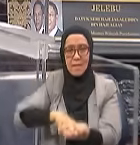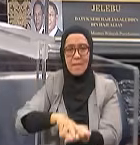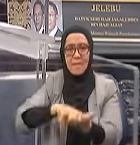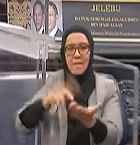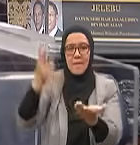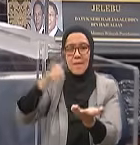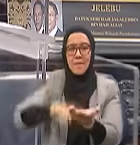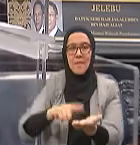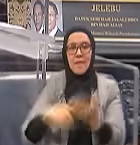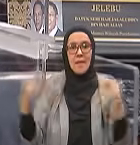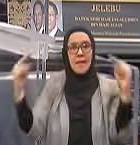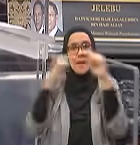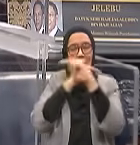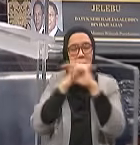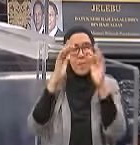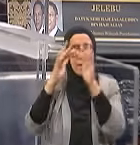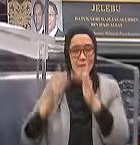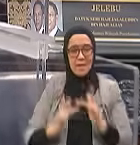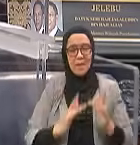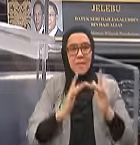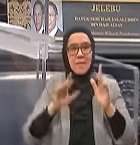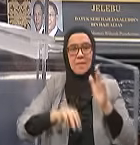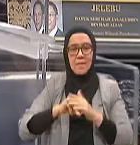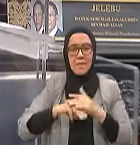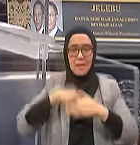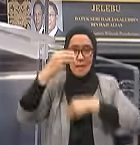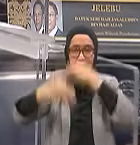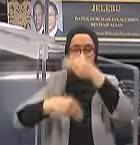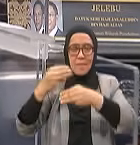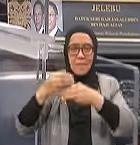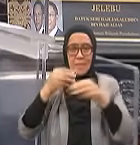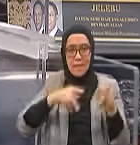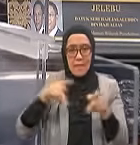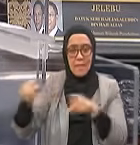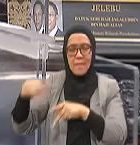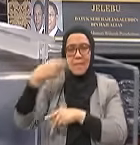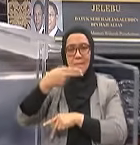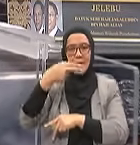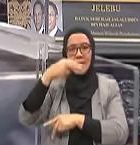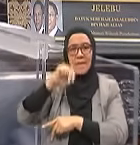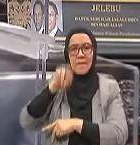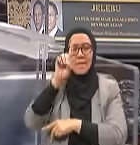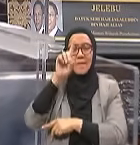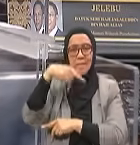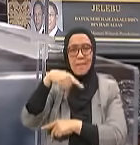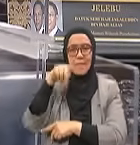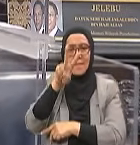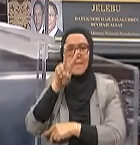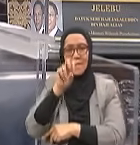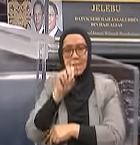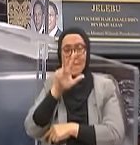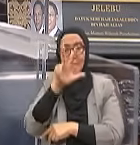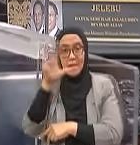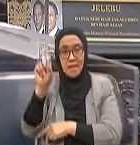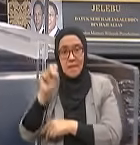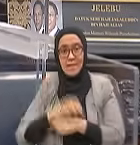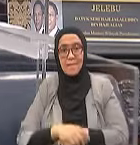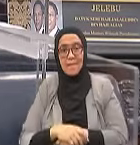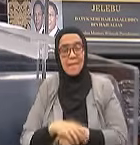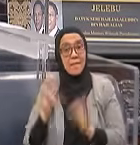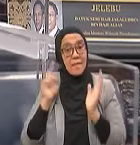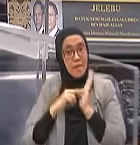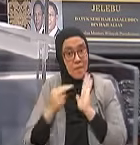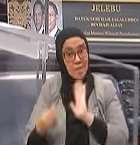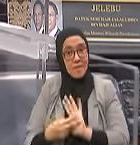Network development plan 20-30 ataupun hits NGT 20-30 berarti bahwa